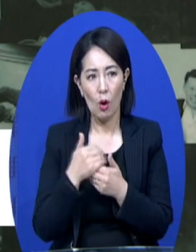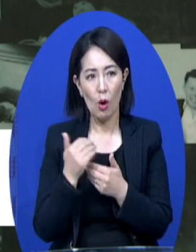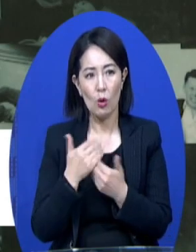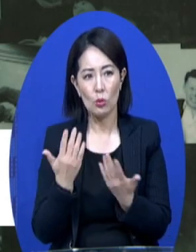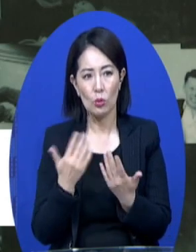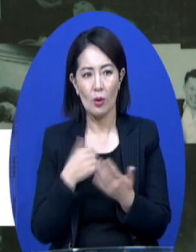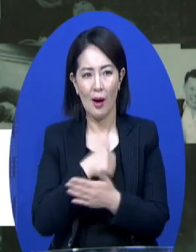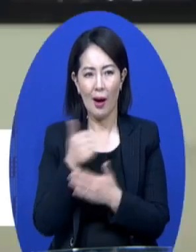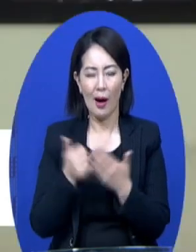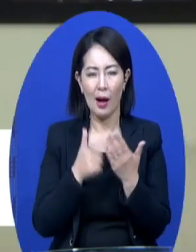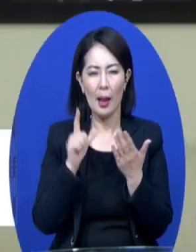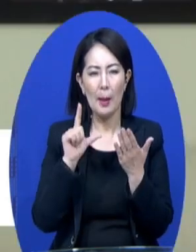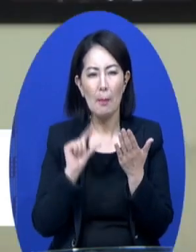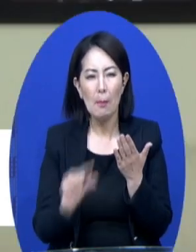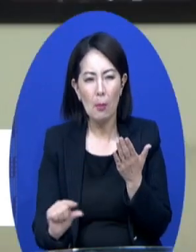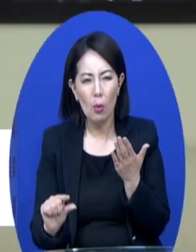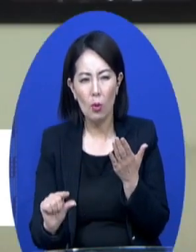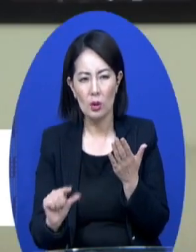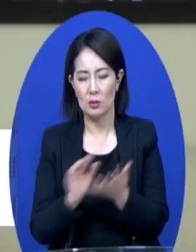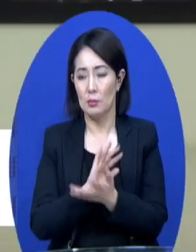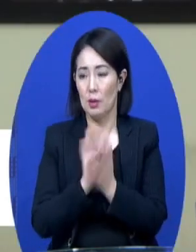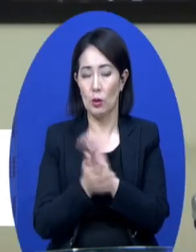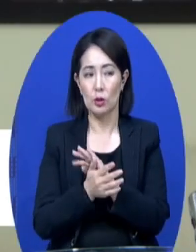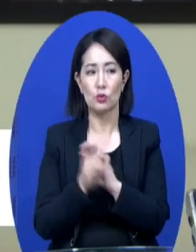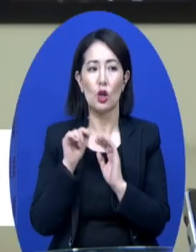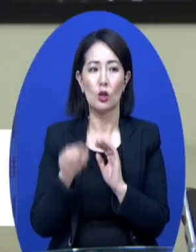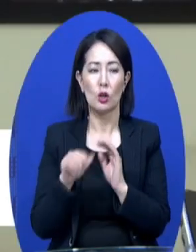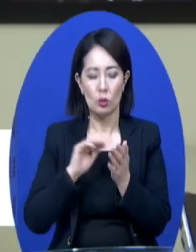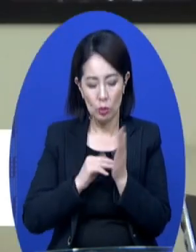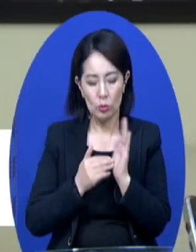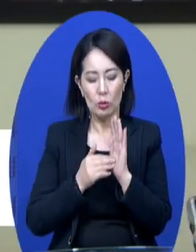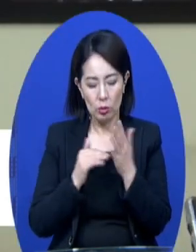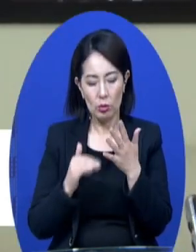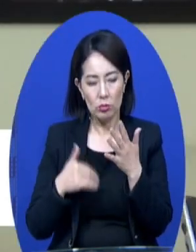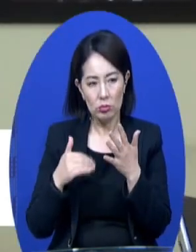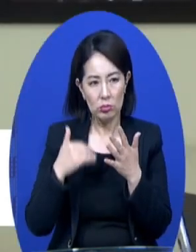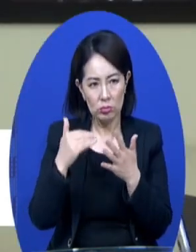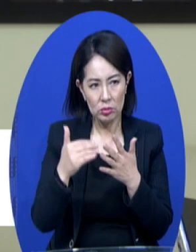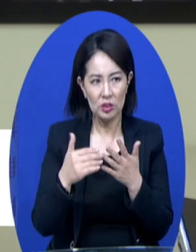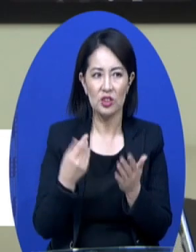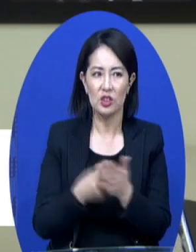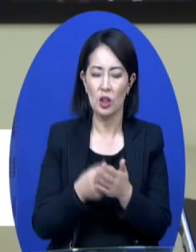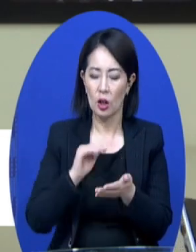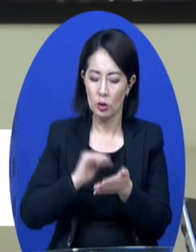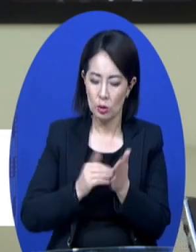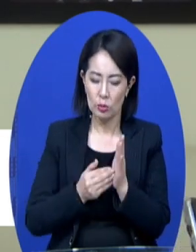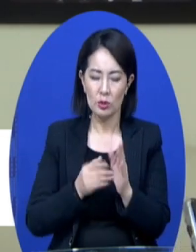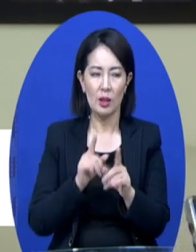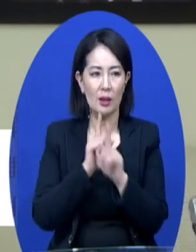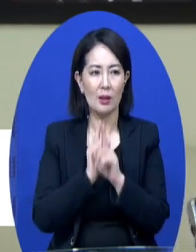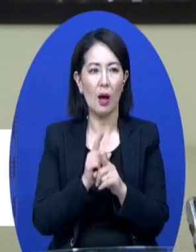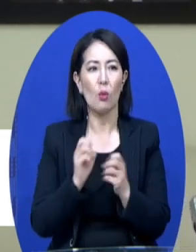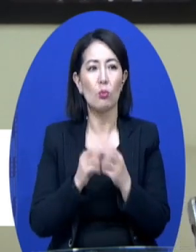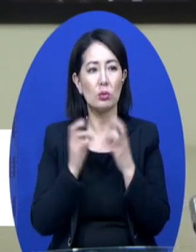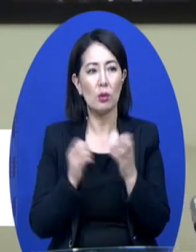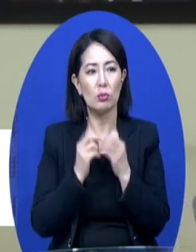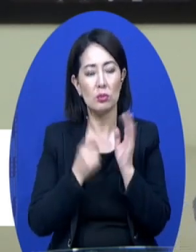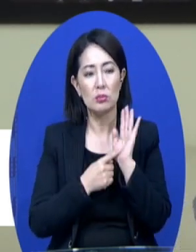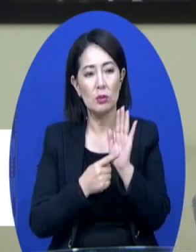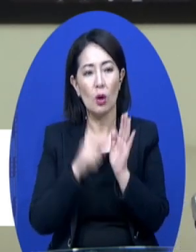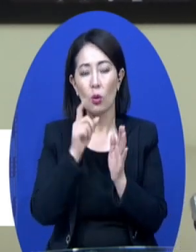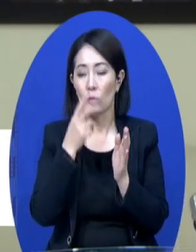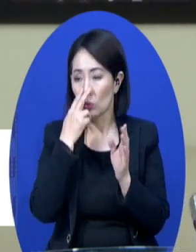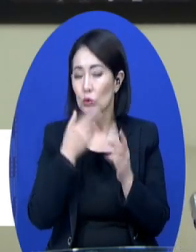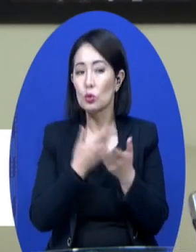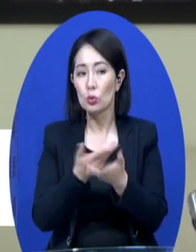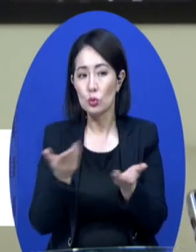мэдээж хангалттай буурж байгаа. Тэгээд гэхдээ яг энэ удаадаа бид хэд нөгөө төлөлгөөгөө биелүүлээ. Одоо жишээлбэл яг төлөвлснээ дагуу уран бүтээлүүдэд үзэгчдэд хүргэе.